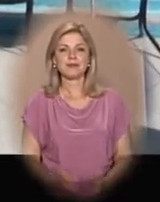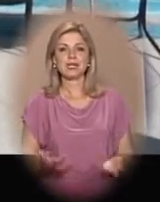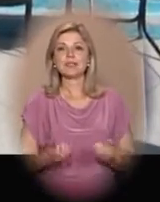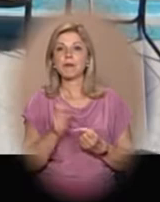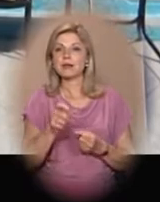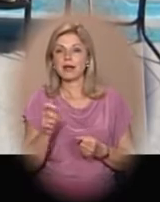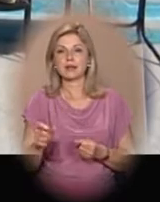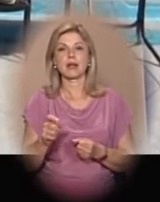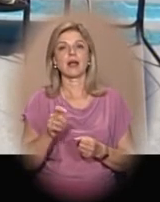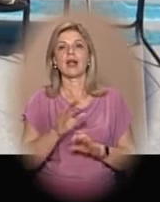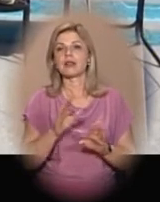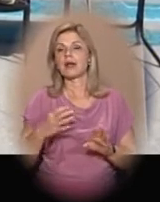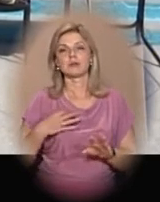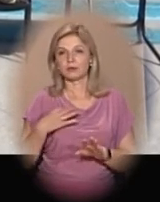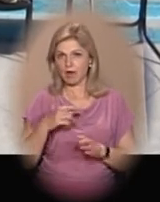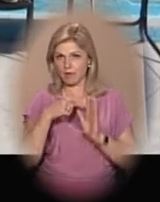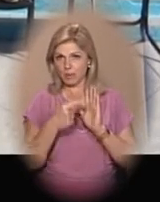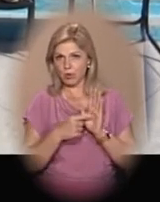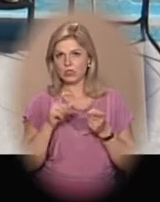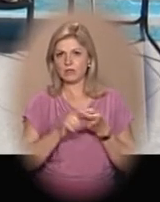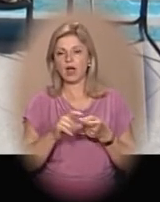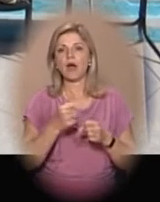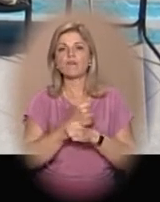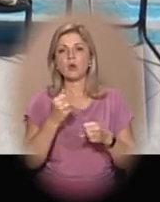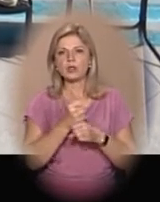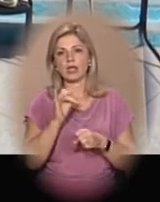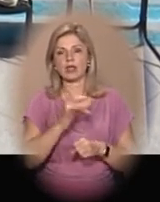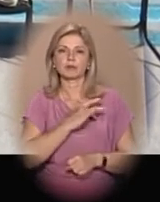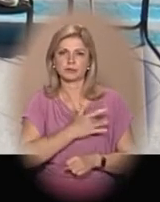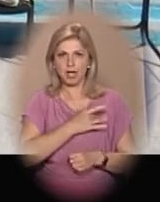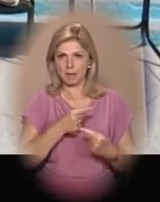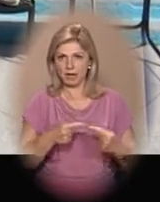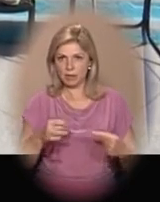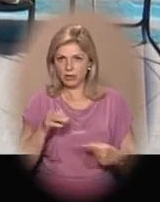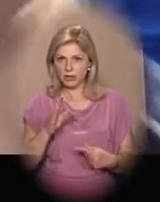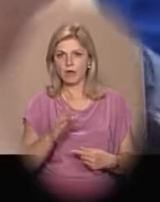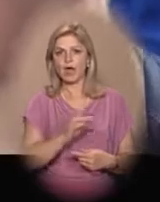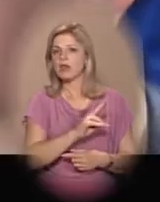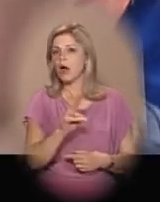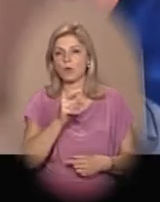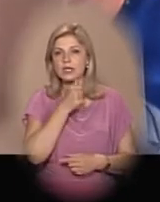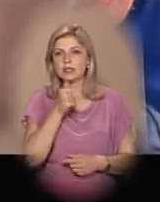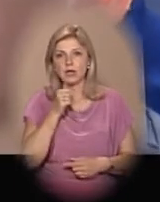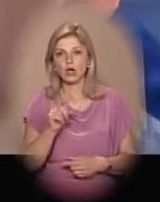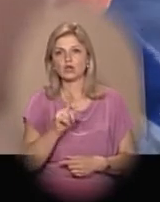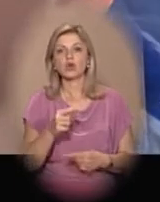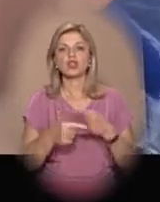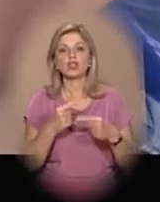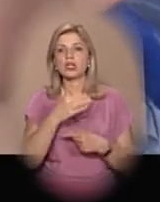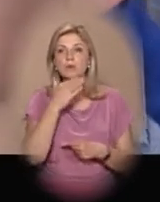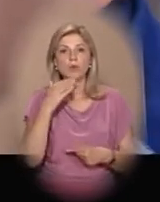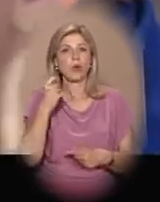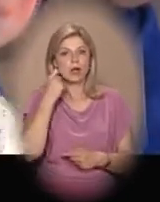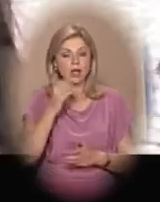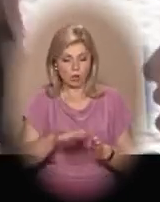Рятувальники не лишилися осторонь питань, які стосуються вибухонебезпечних і підозрілих предметів. Ні для кого не секрет, що навіть через багато років ми